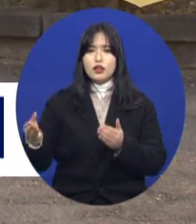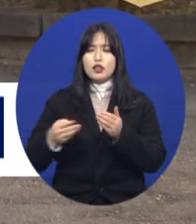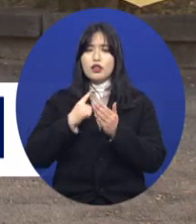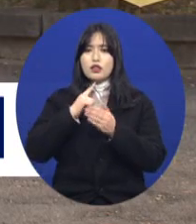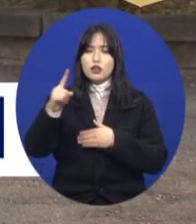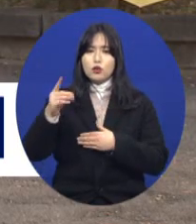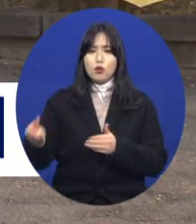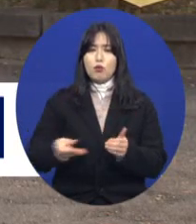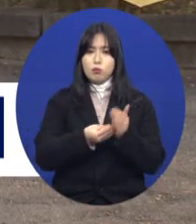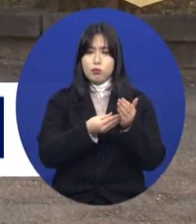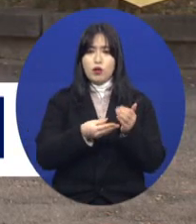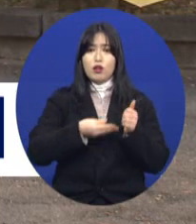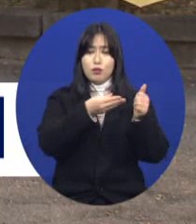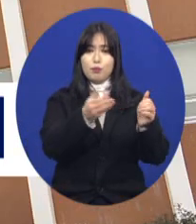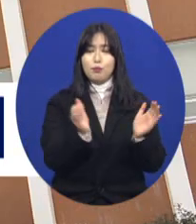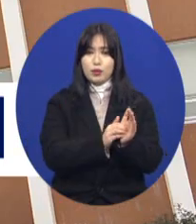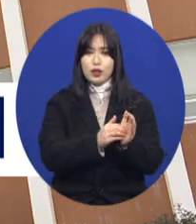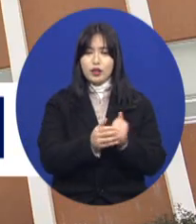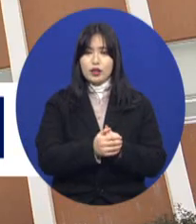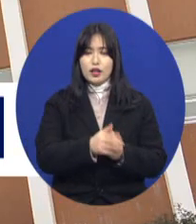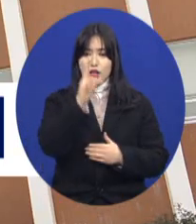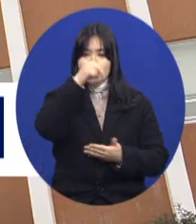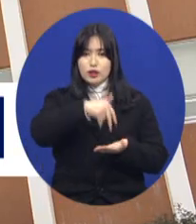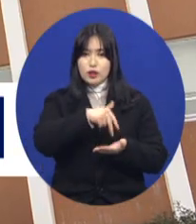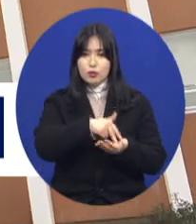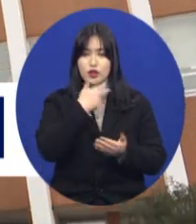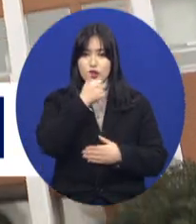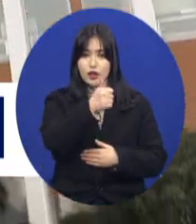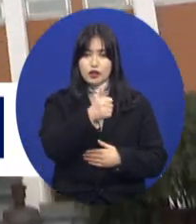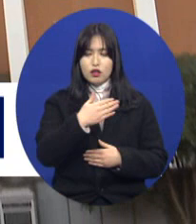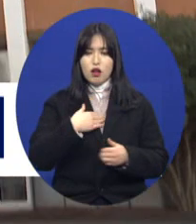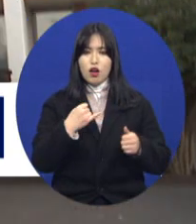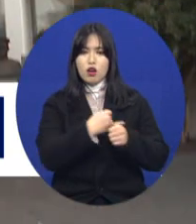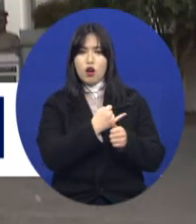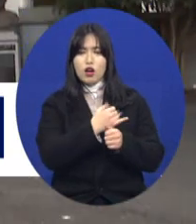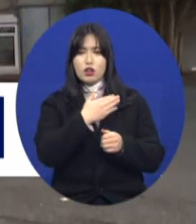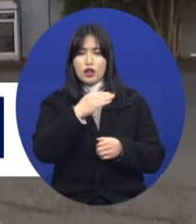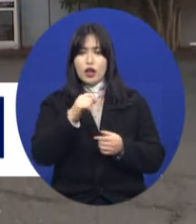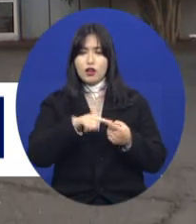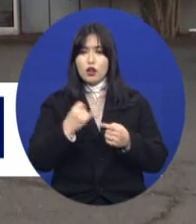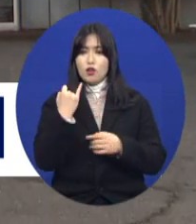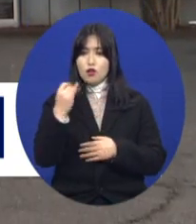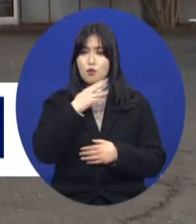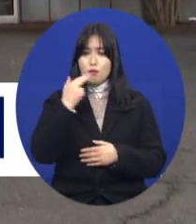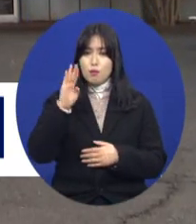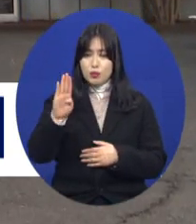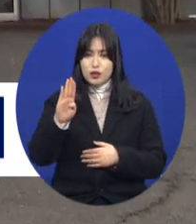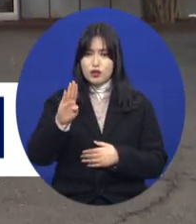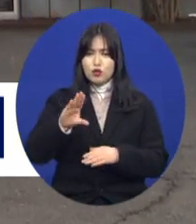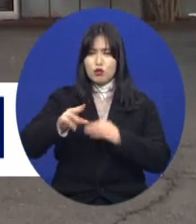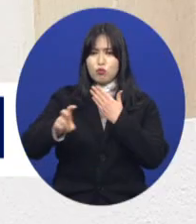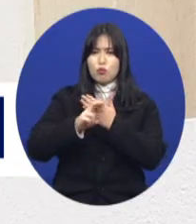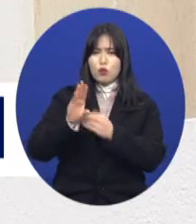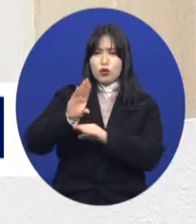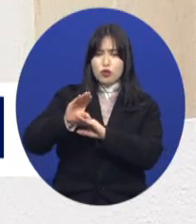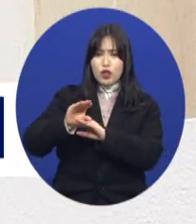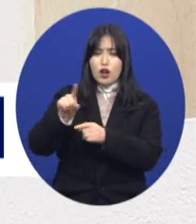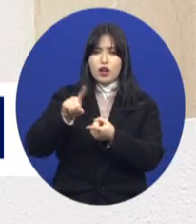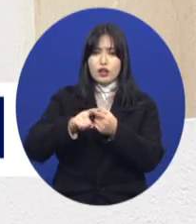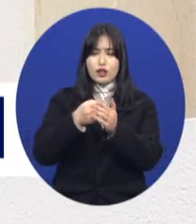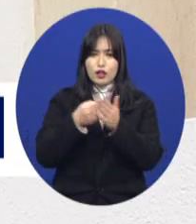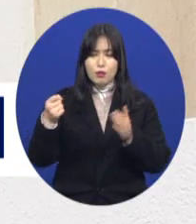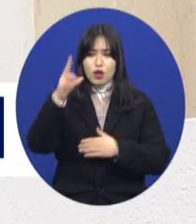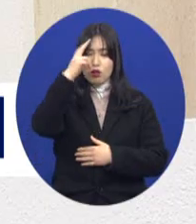송치 였습니다 경찰에 따르면 a 씨는 연인 관계였던 pc 를 불법 촬영한 혐의로 경찰 조사에서 b 씨가